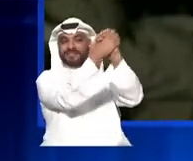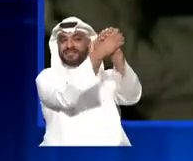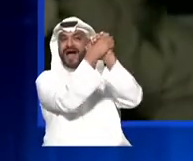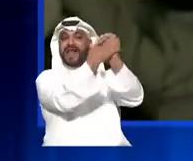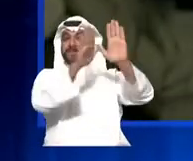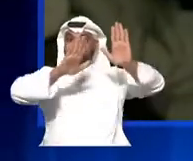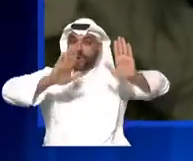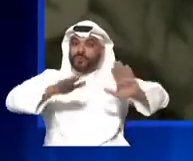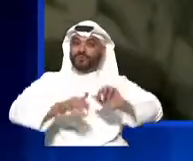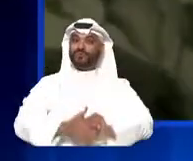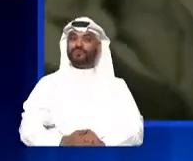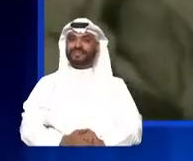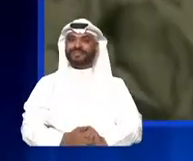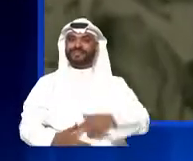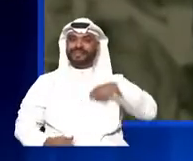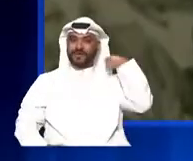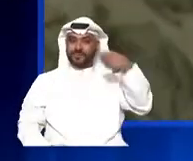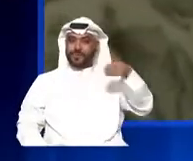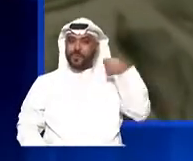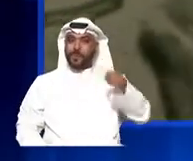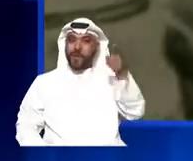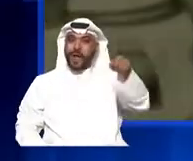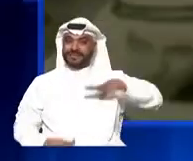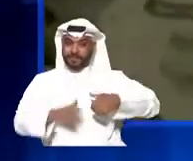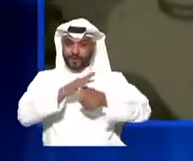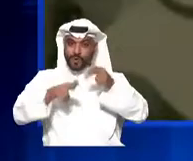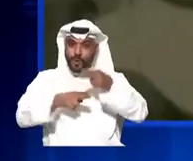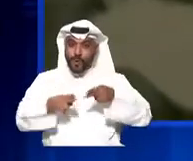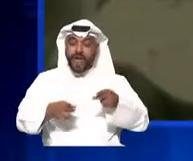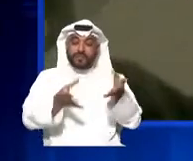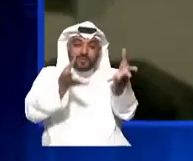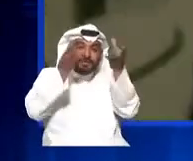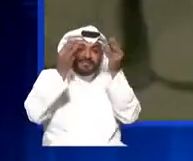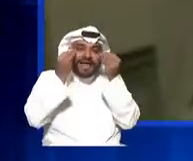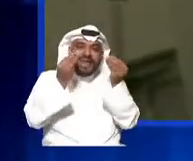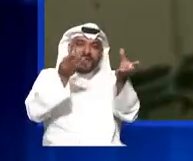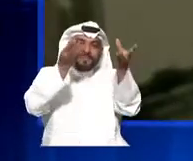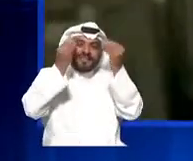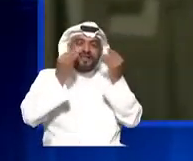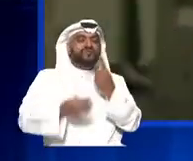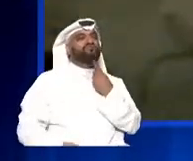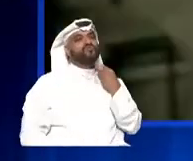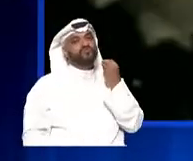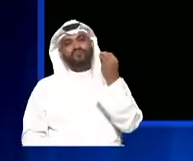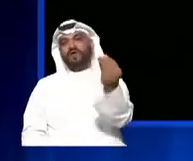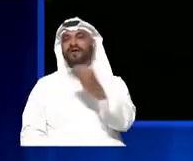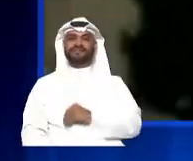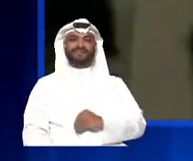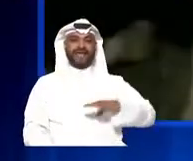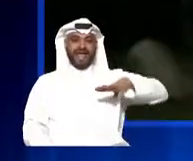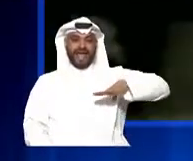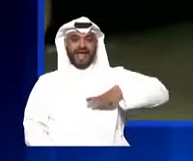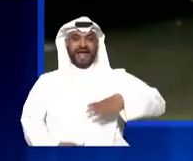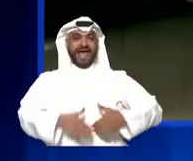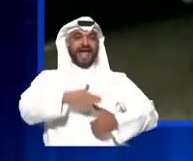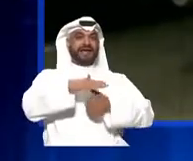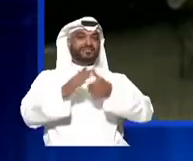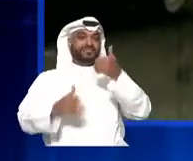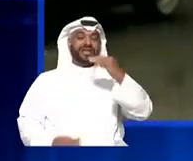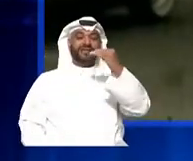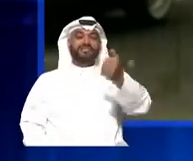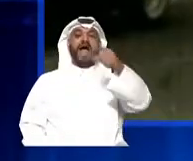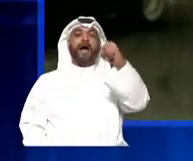واللي يعني الناس تحبه وهو يستحق هذا المحبة، الشيخ جابر الأحمد صاحب